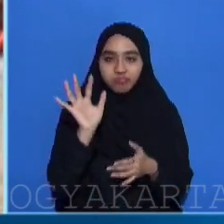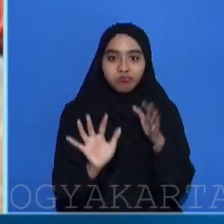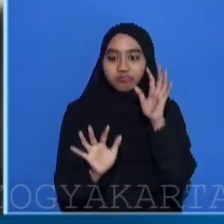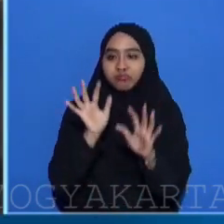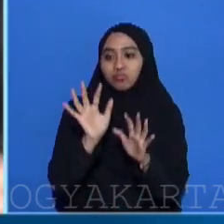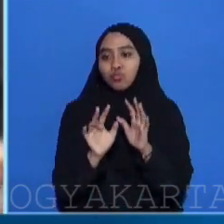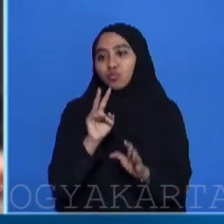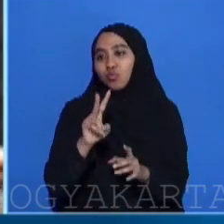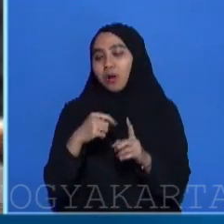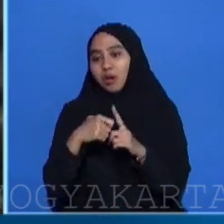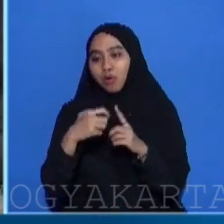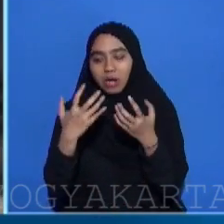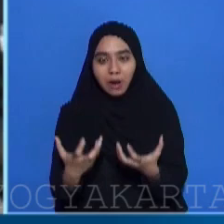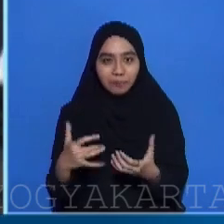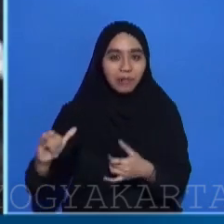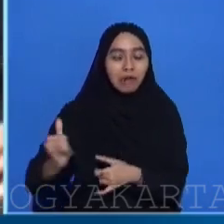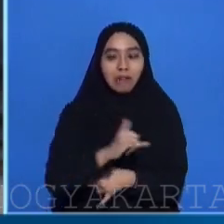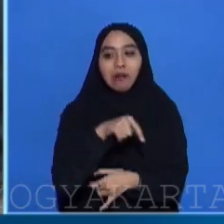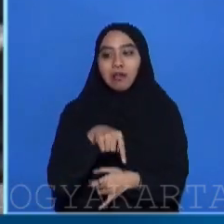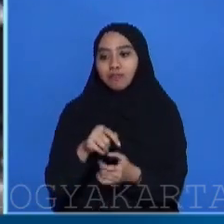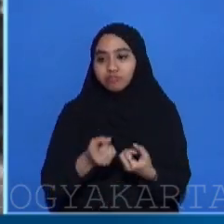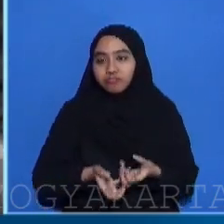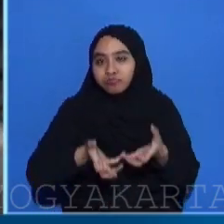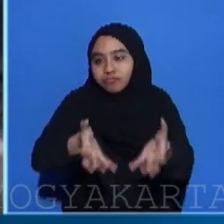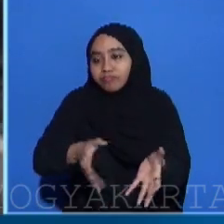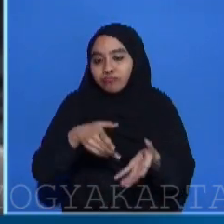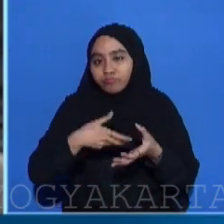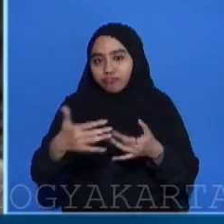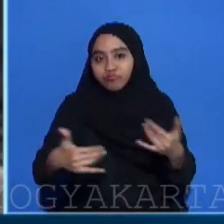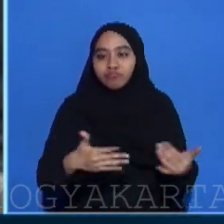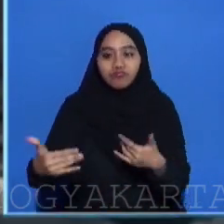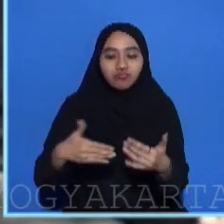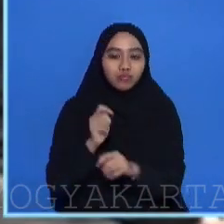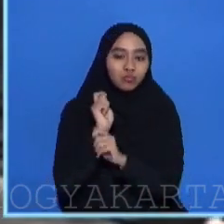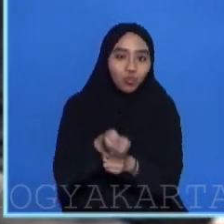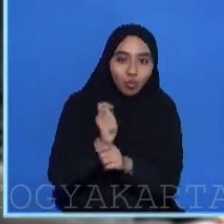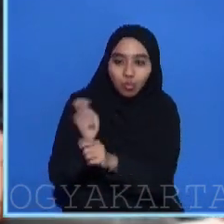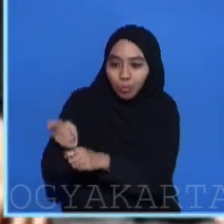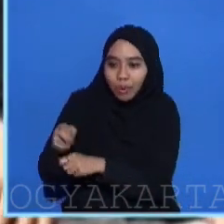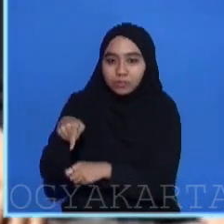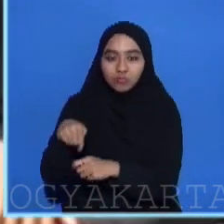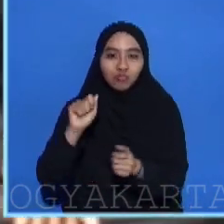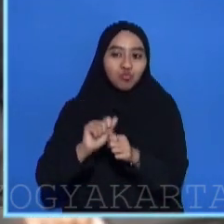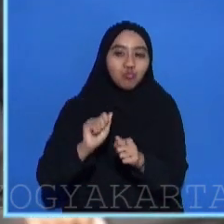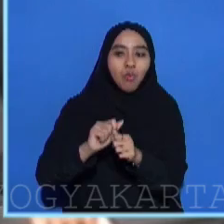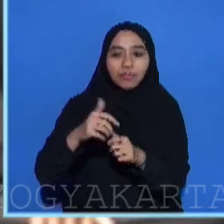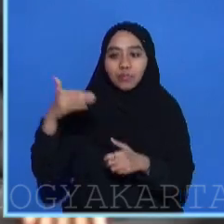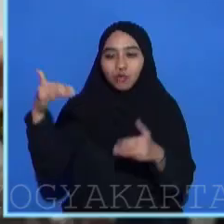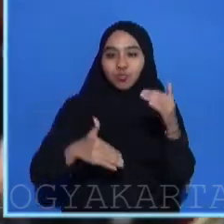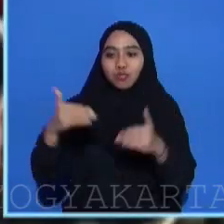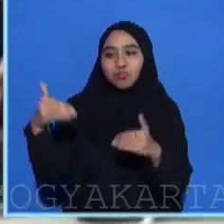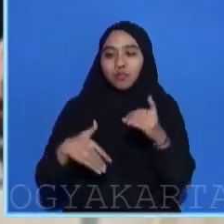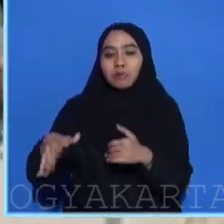lele yang dilepaskan ke perairan Embung mancing gratis menjadi pengungkit geramaian pengunjung di kawasan Embung